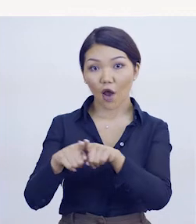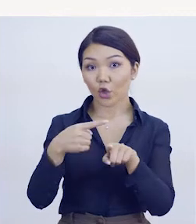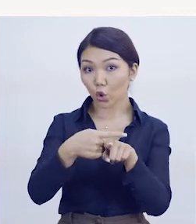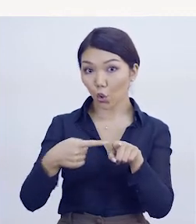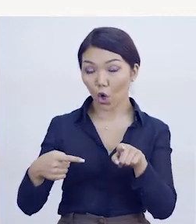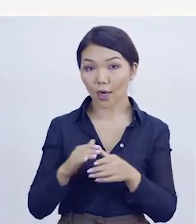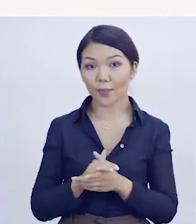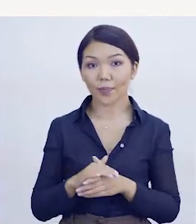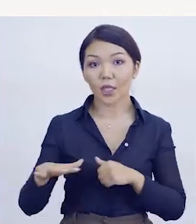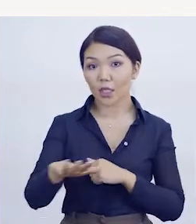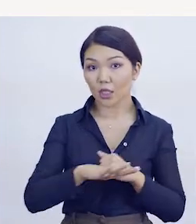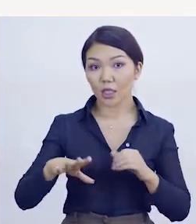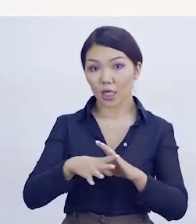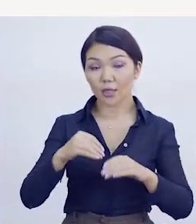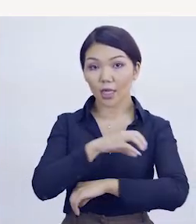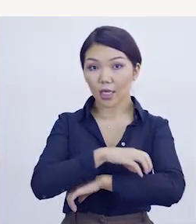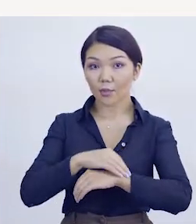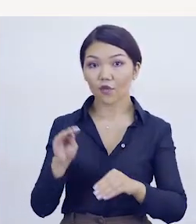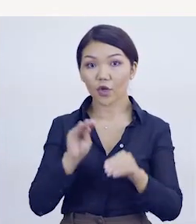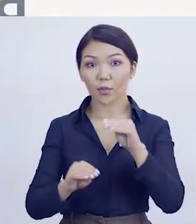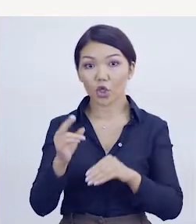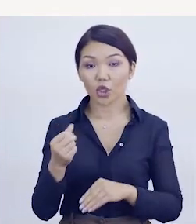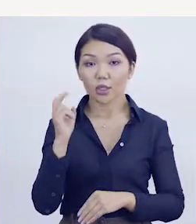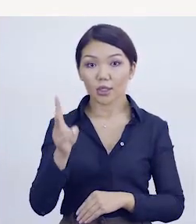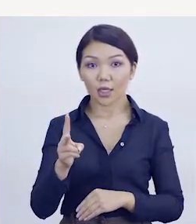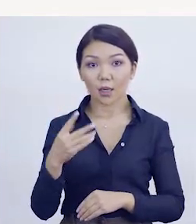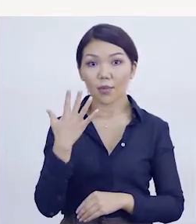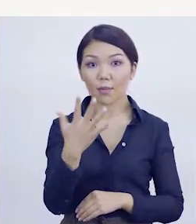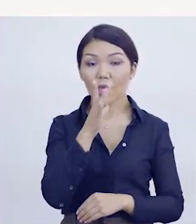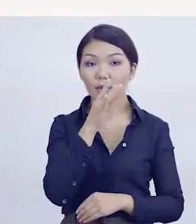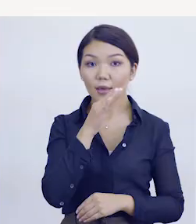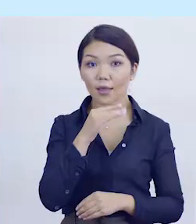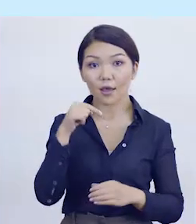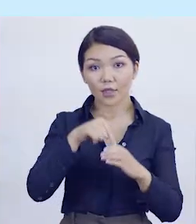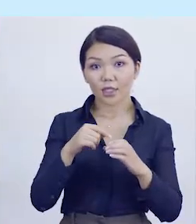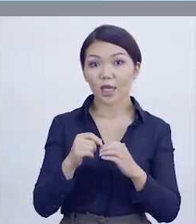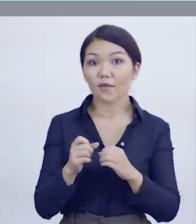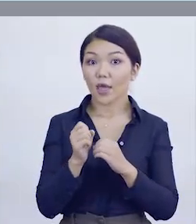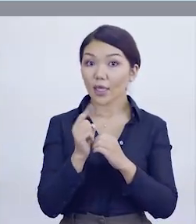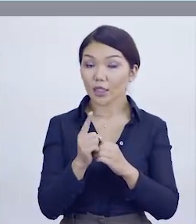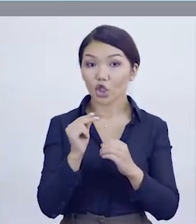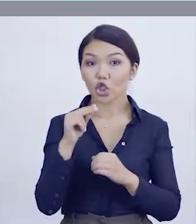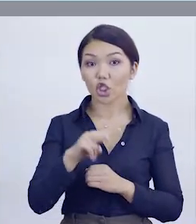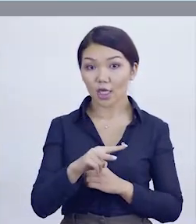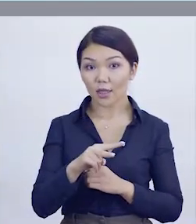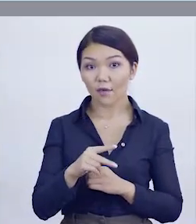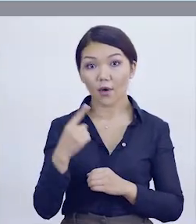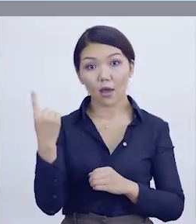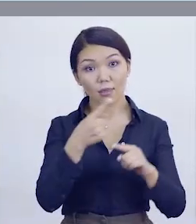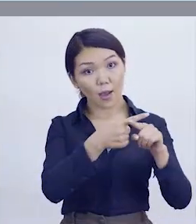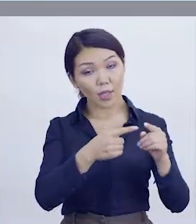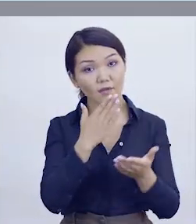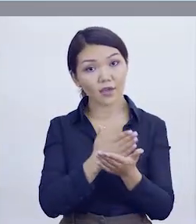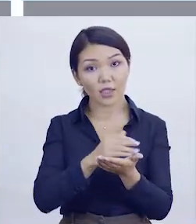представлению президента Кыргызской Республики, парламентского большинства и оппозиции в равных долях. Территориальная избирательная комиссия